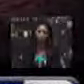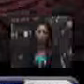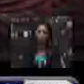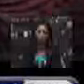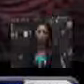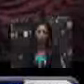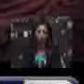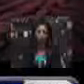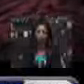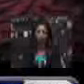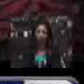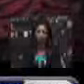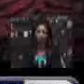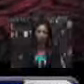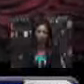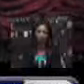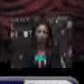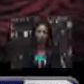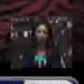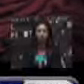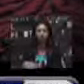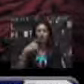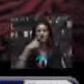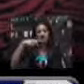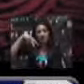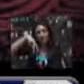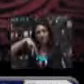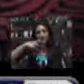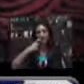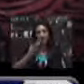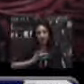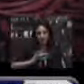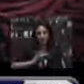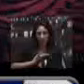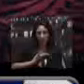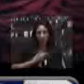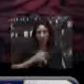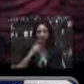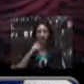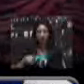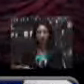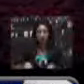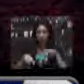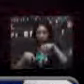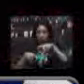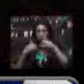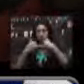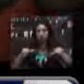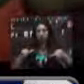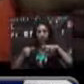هو تاني هو عنده 8 سنين تعب ما بقاش يمشي وعنده دموع